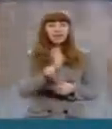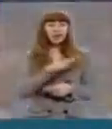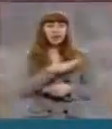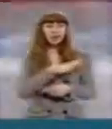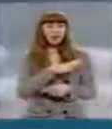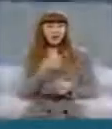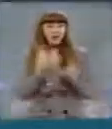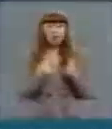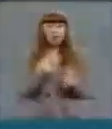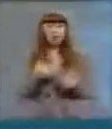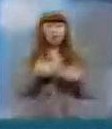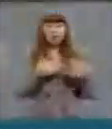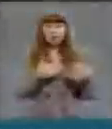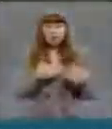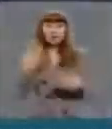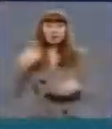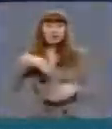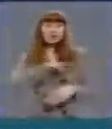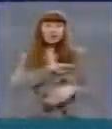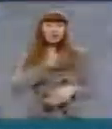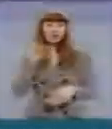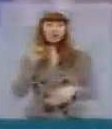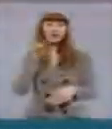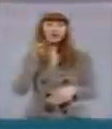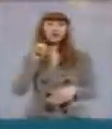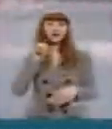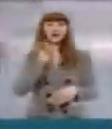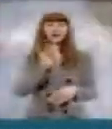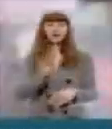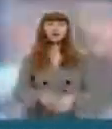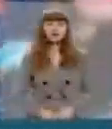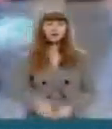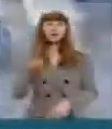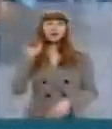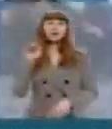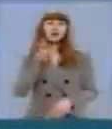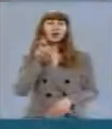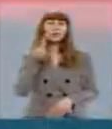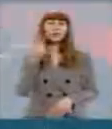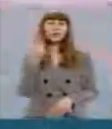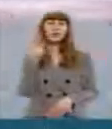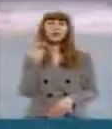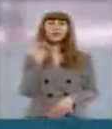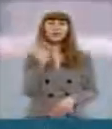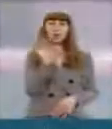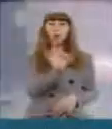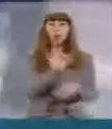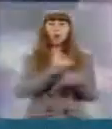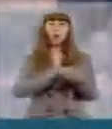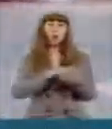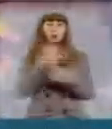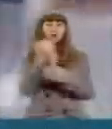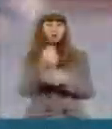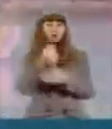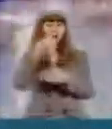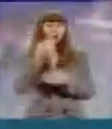УЕФА кубогын және Испания чемпионатында 2 мәрте топ жарған. Бразилия құрамасының сапында 2011 жылы Америка кубогында жеңіске жетті. 2017